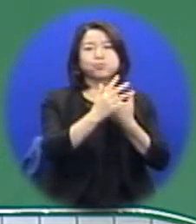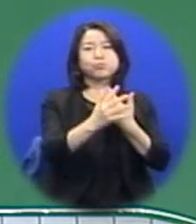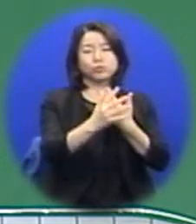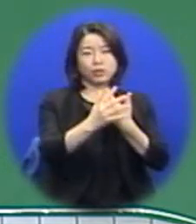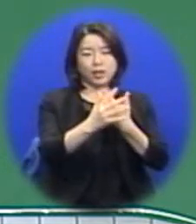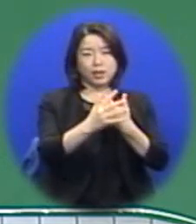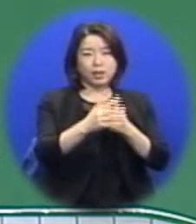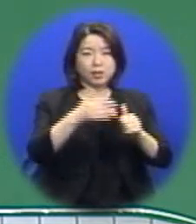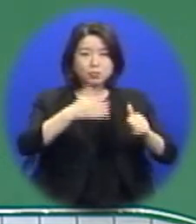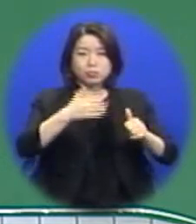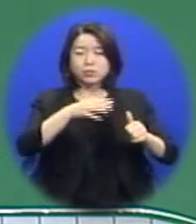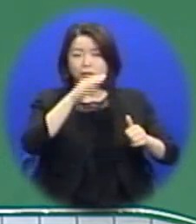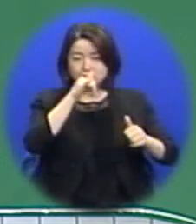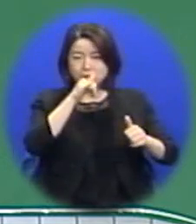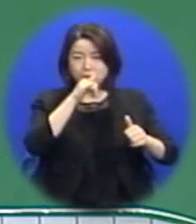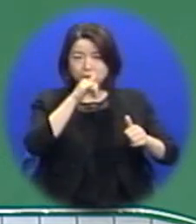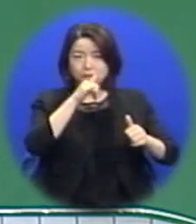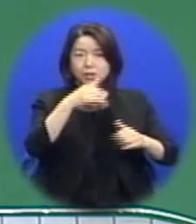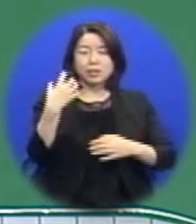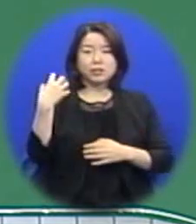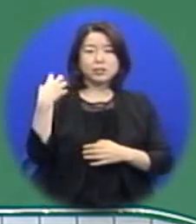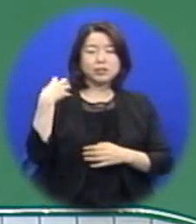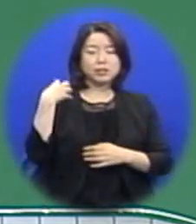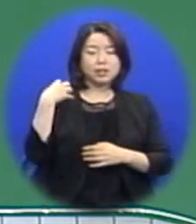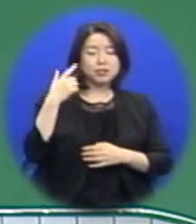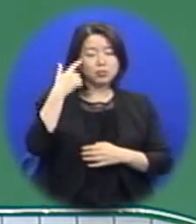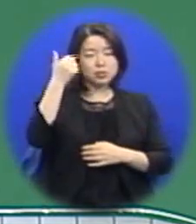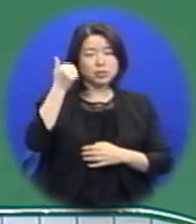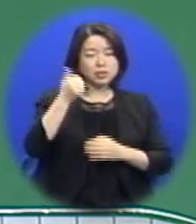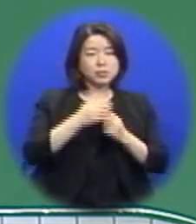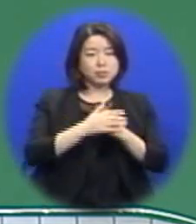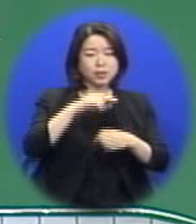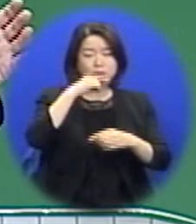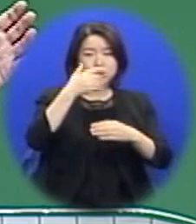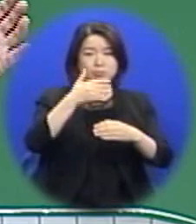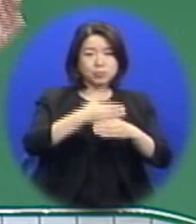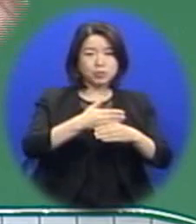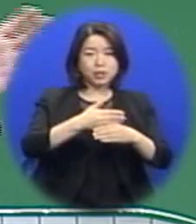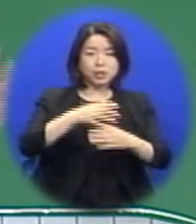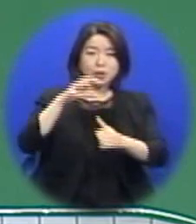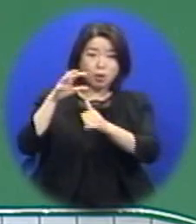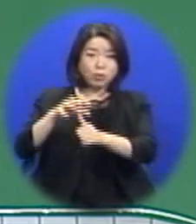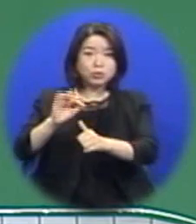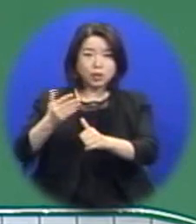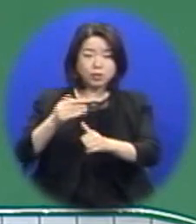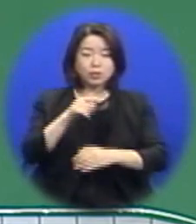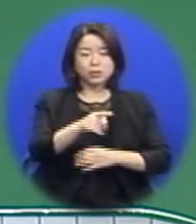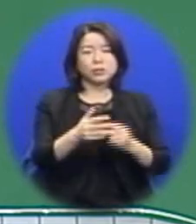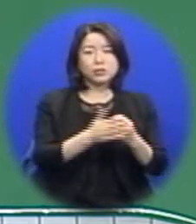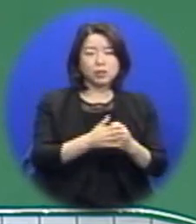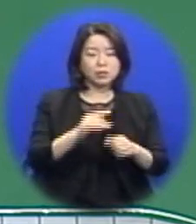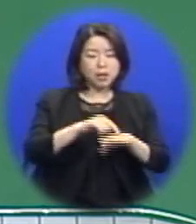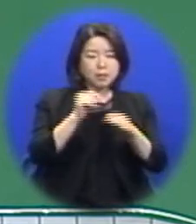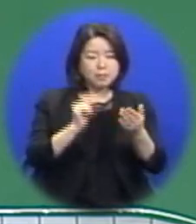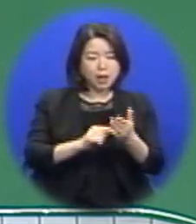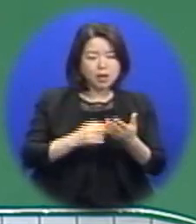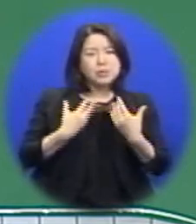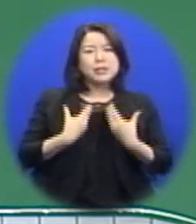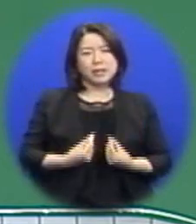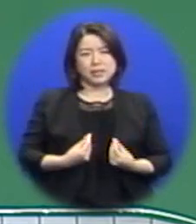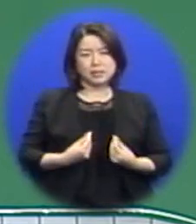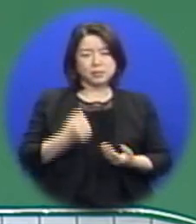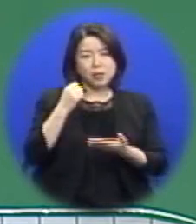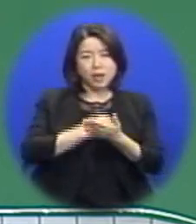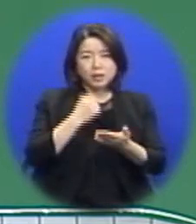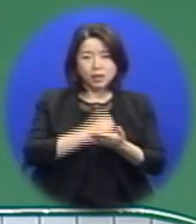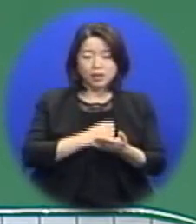담임 목사님이셨던 이면서 목사님이 북한에 그렇게 억류되고 온 교우들이 그곳으로 인해서 마음이 낙심하고 그리고